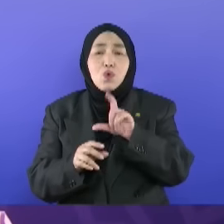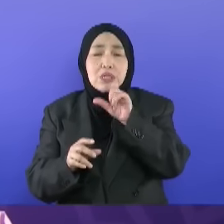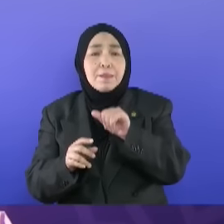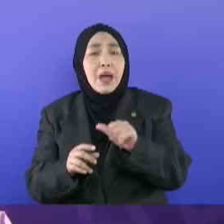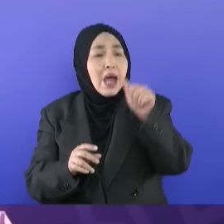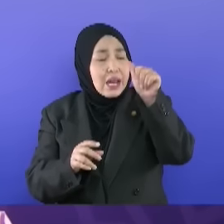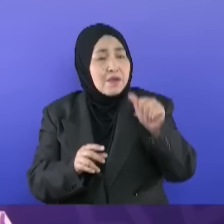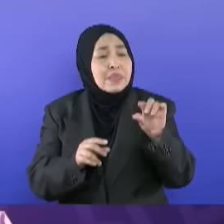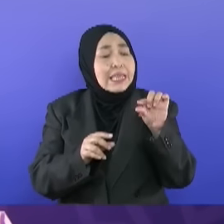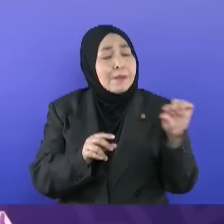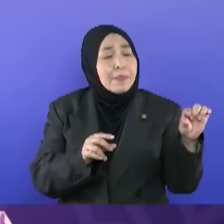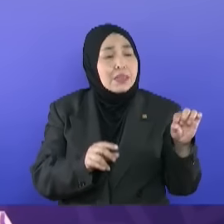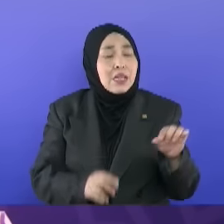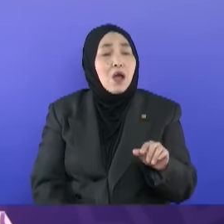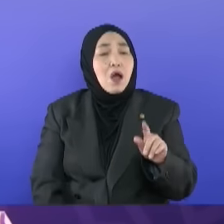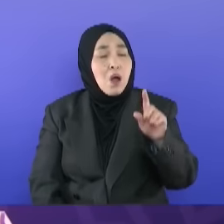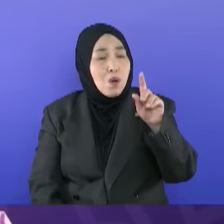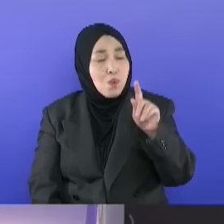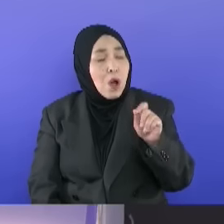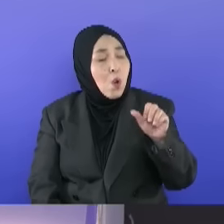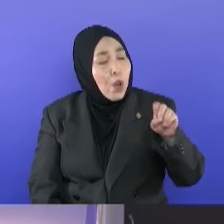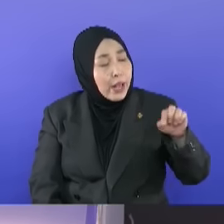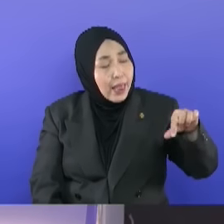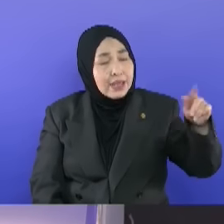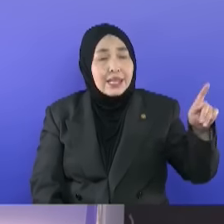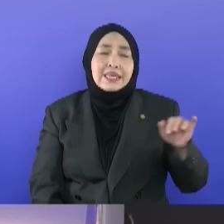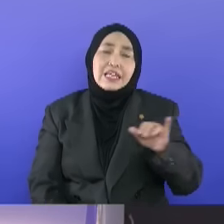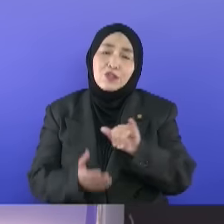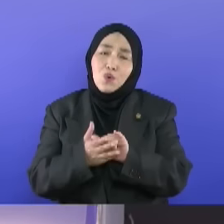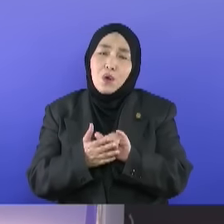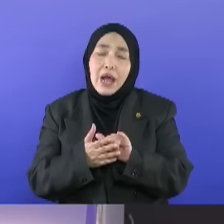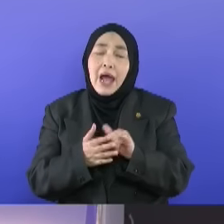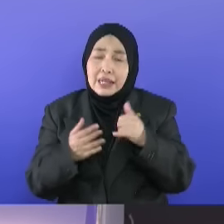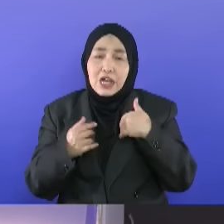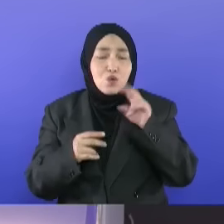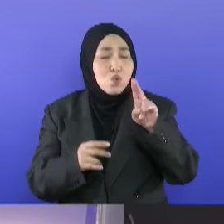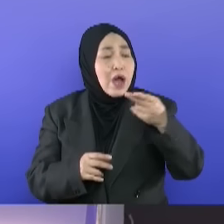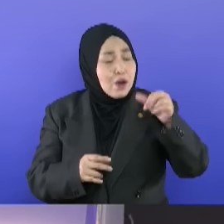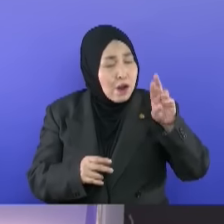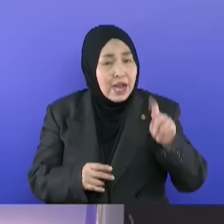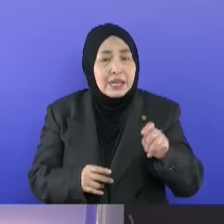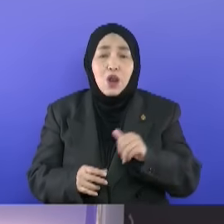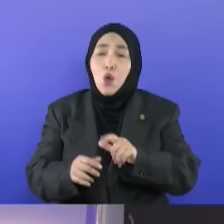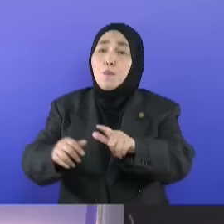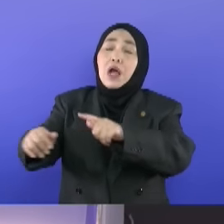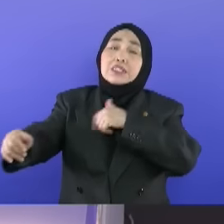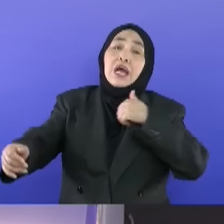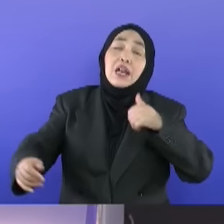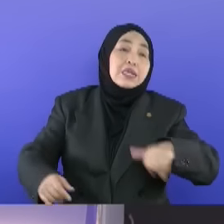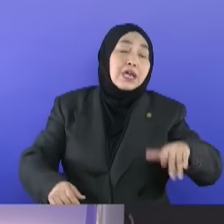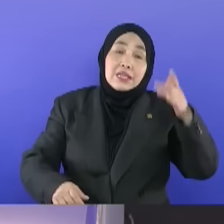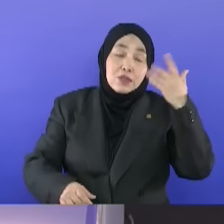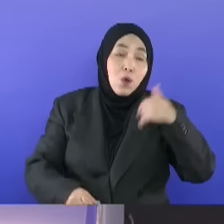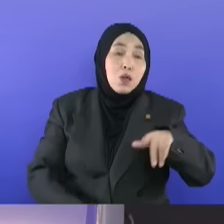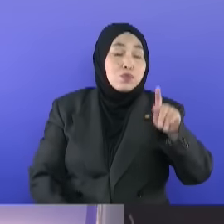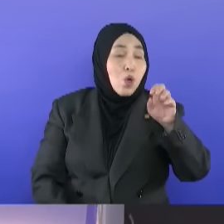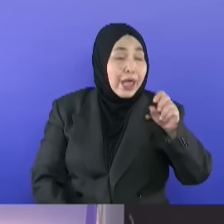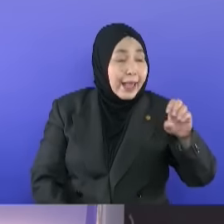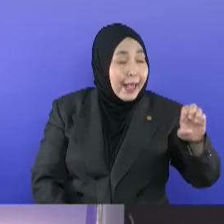alif selepas tu dinipiskan. Waqalilu. Ha gitu pula. Tu dua harakat. Kalau yang panjang lagi jelas nampak.